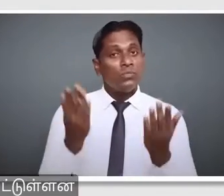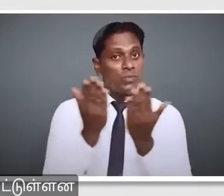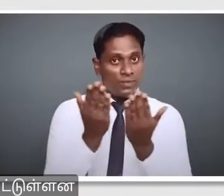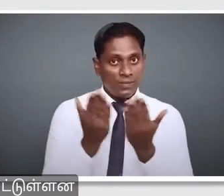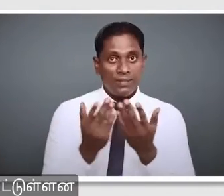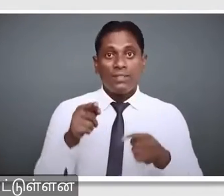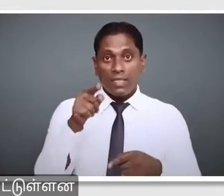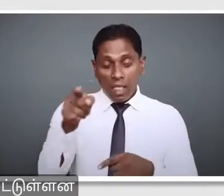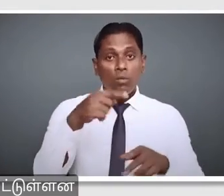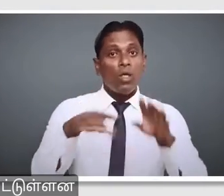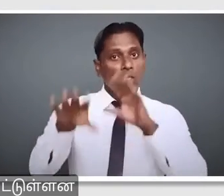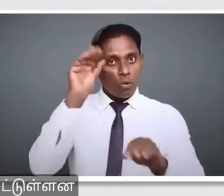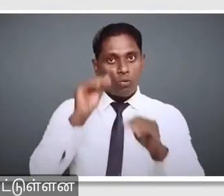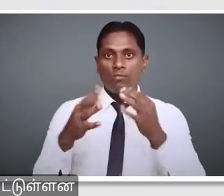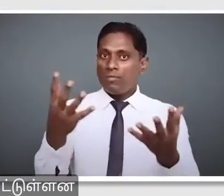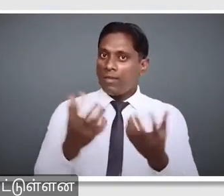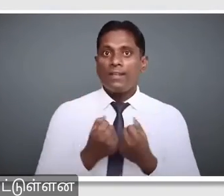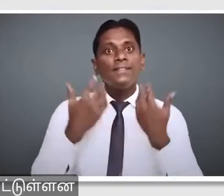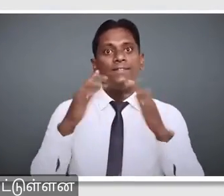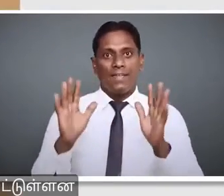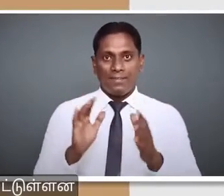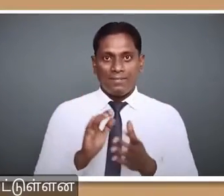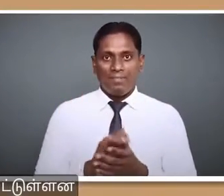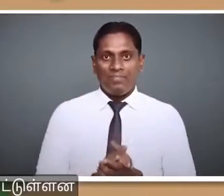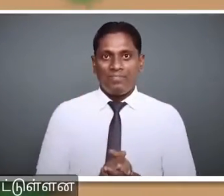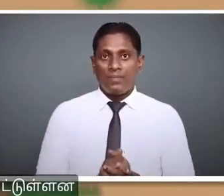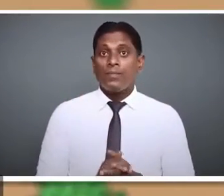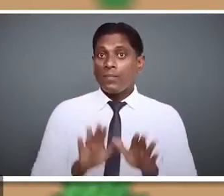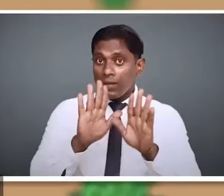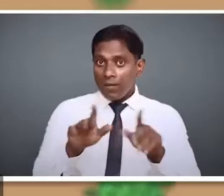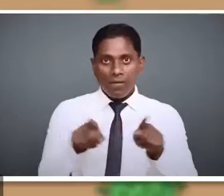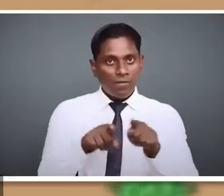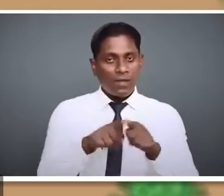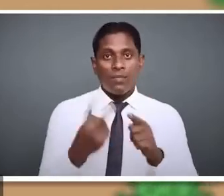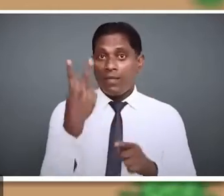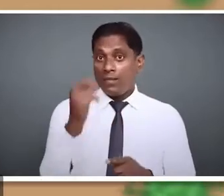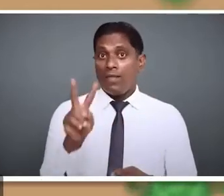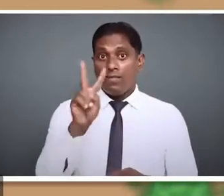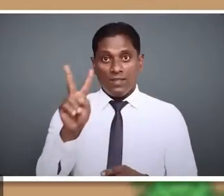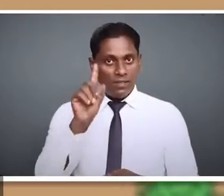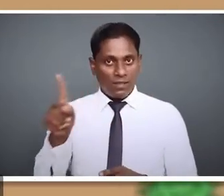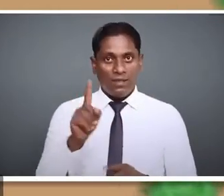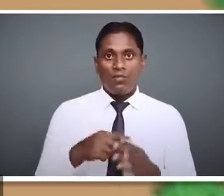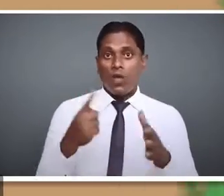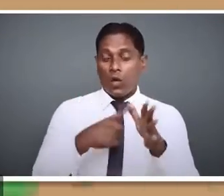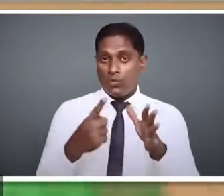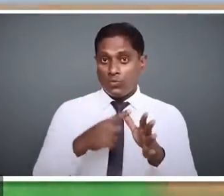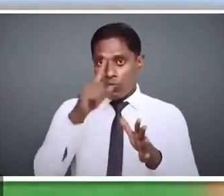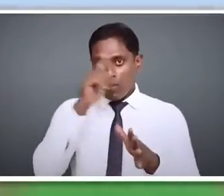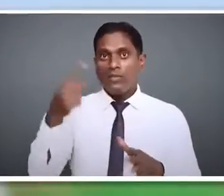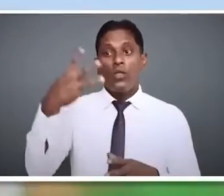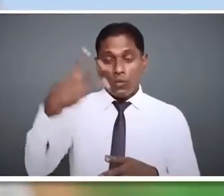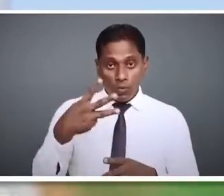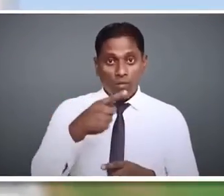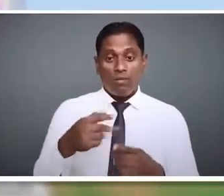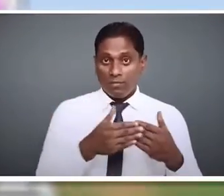மாதிரியொன்று அறிமுகப்படுத்தி அத்தகவல்கள் சேகரிக்கப்பட்டுள்ளன. அத்துடன் 3ஆம் திகதி ஆவணி